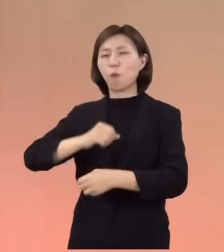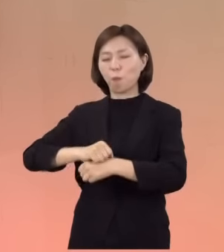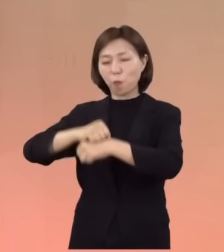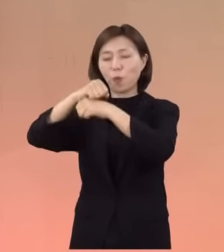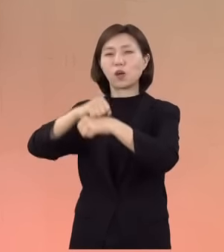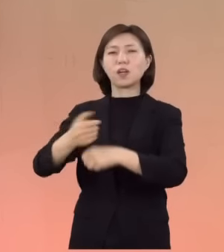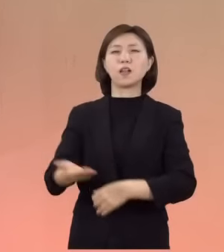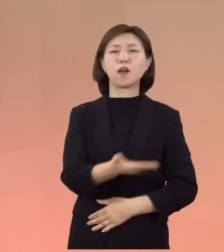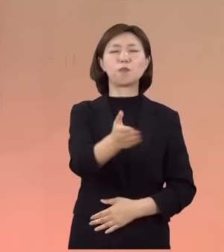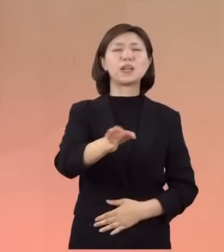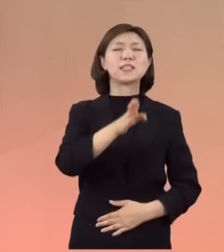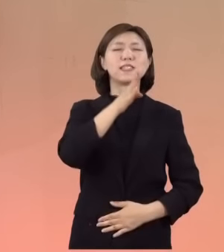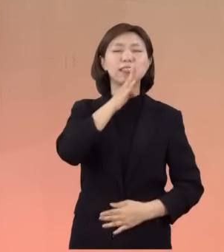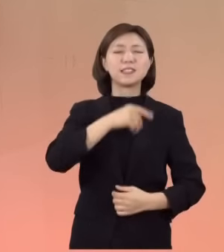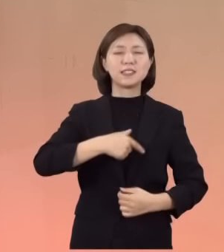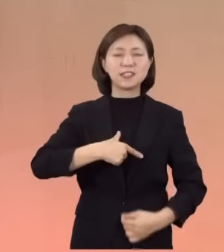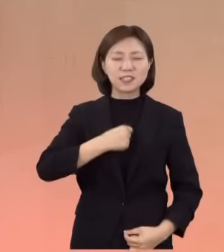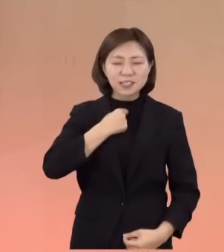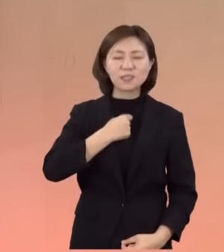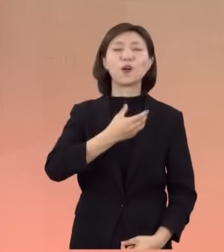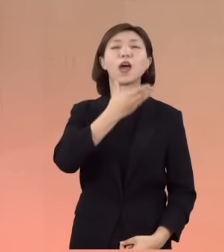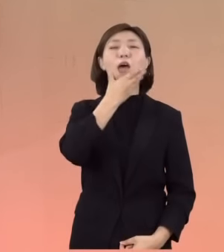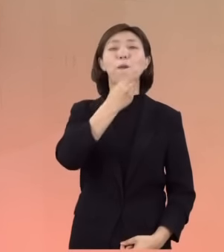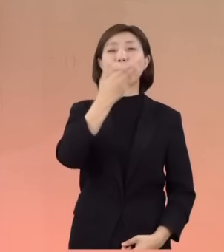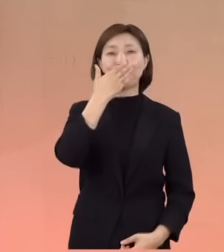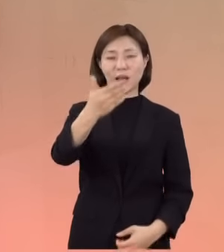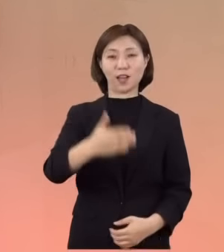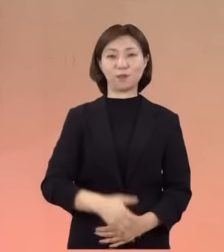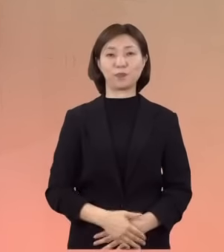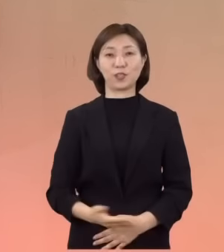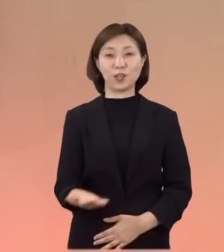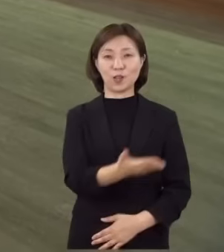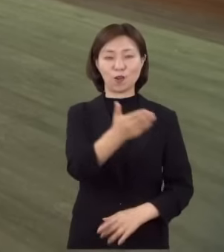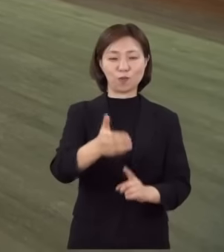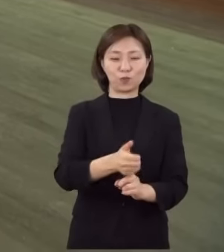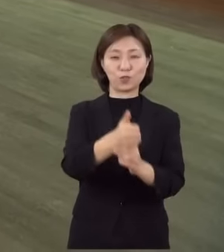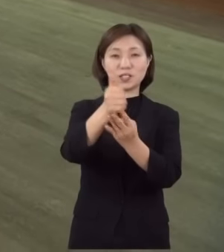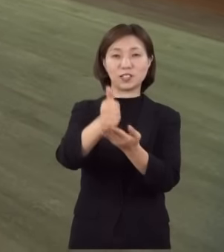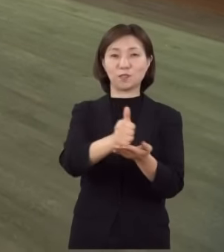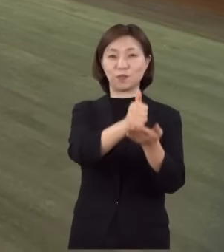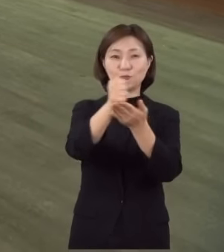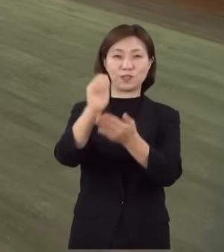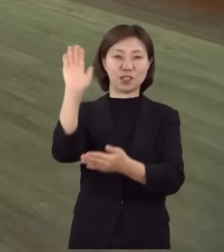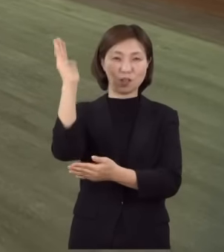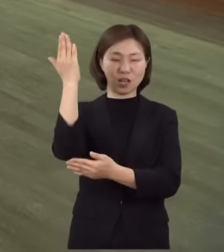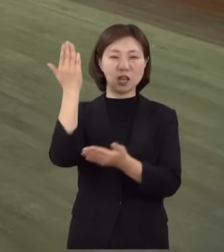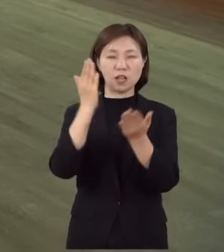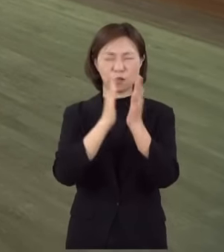행복의 길로 이끌어 줄 것입니다 여러분 성불하세요